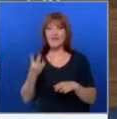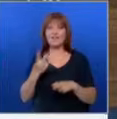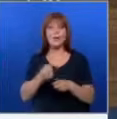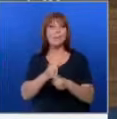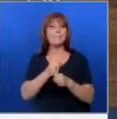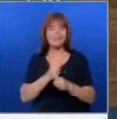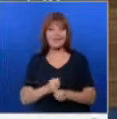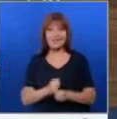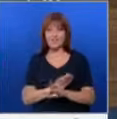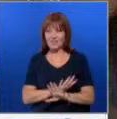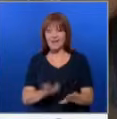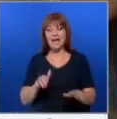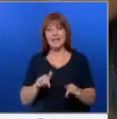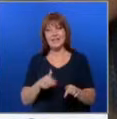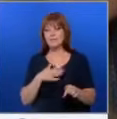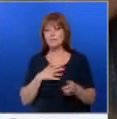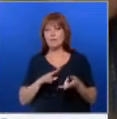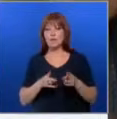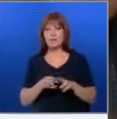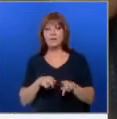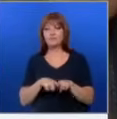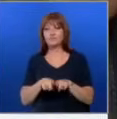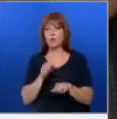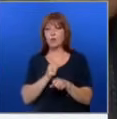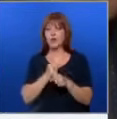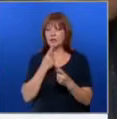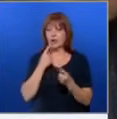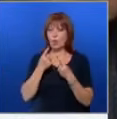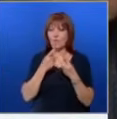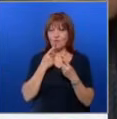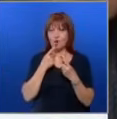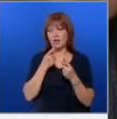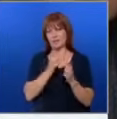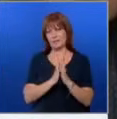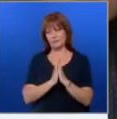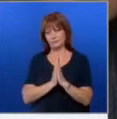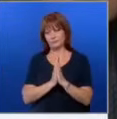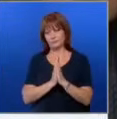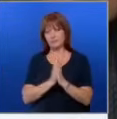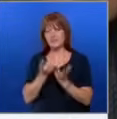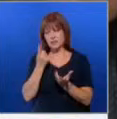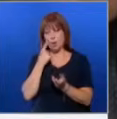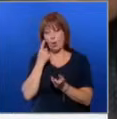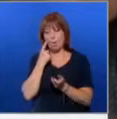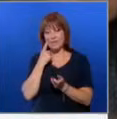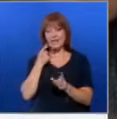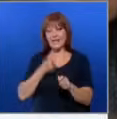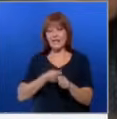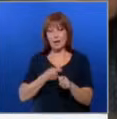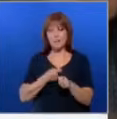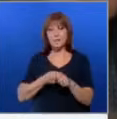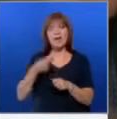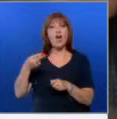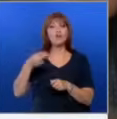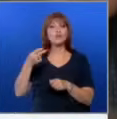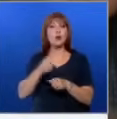веднага, днес има промяна. С колегите говорихме също, те ни призоваха да се опитаме да направим втори